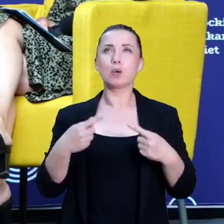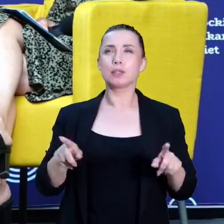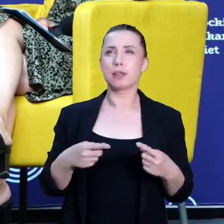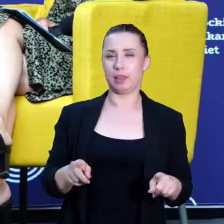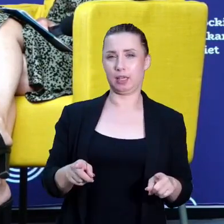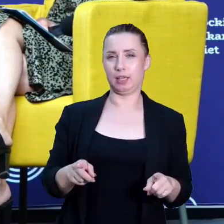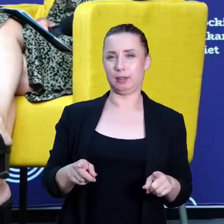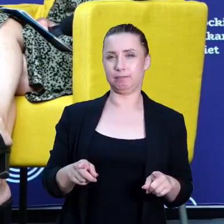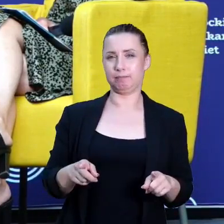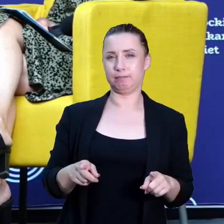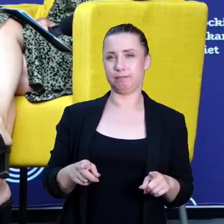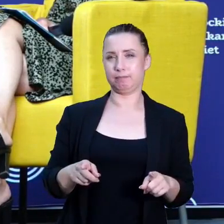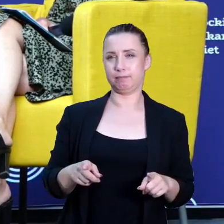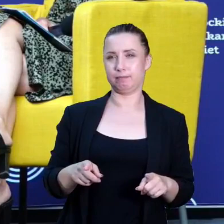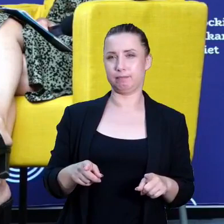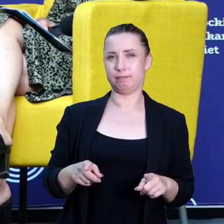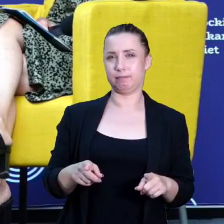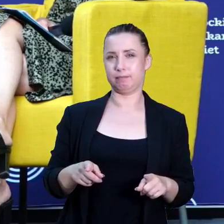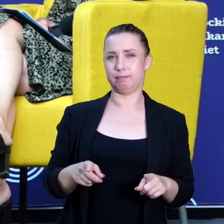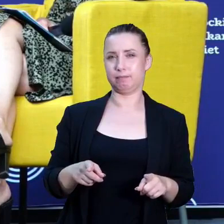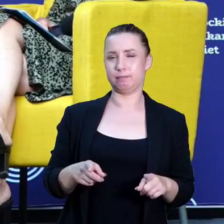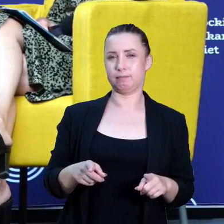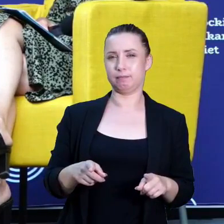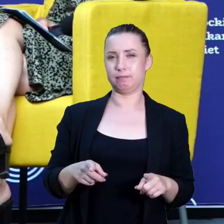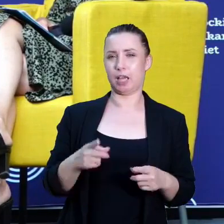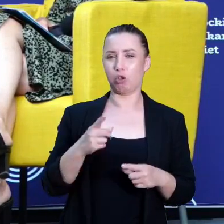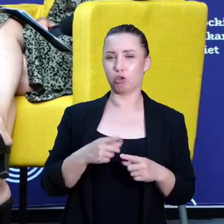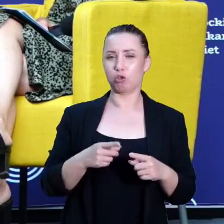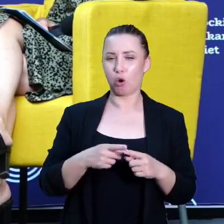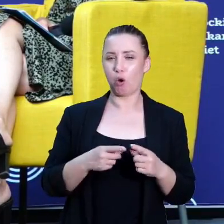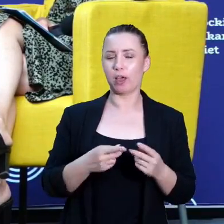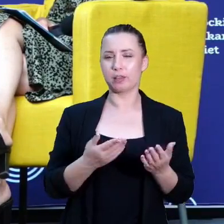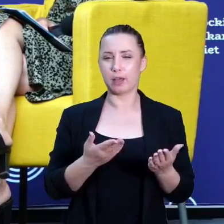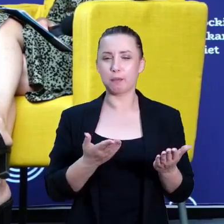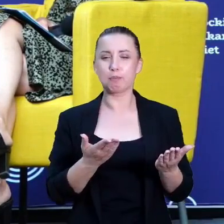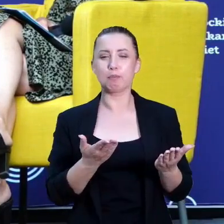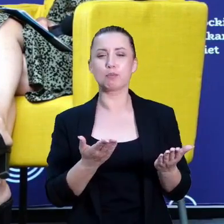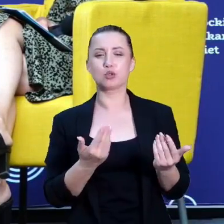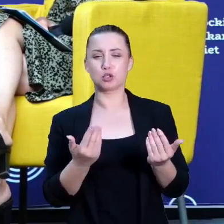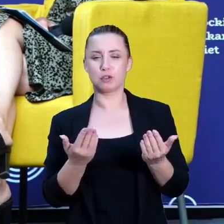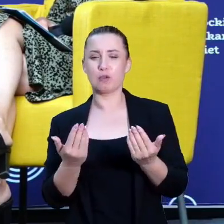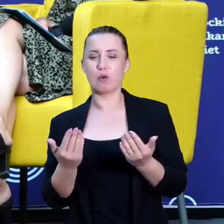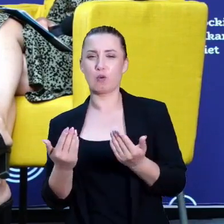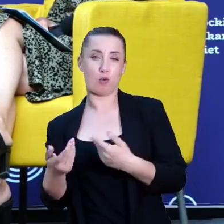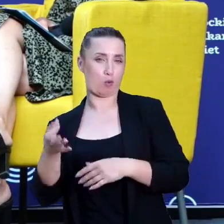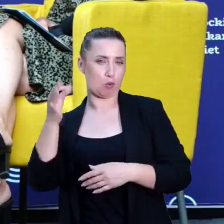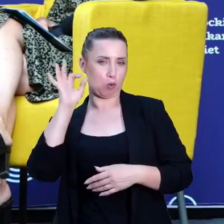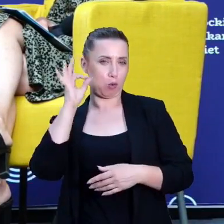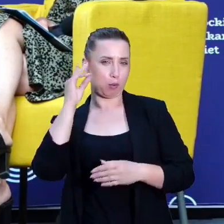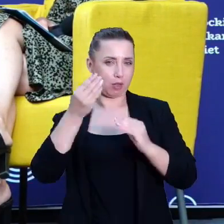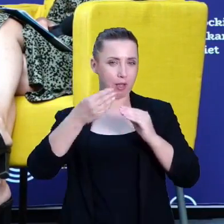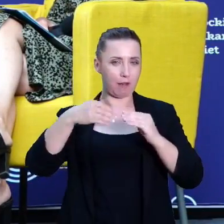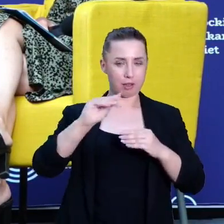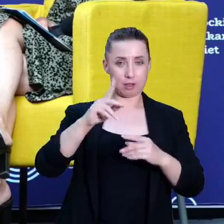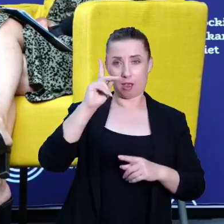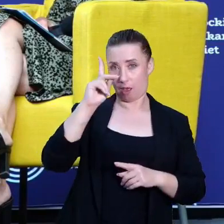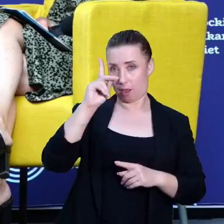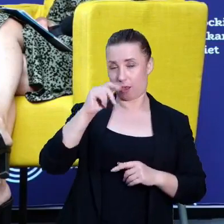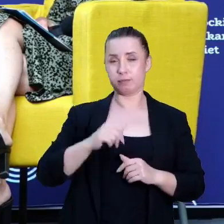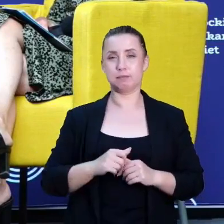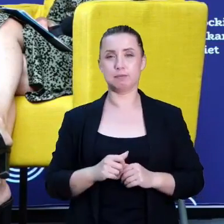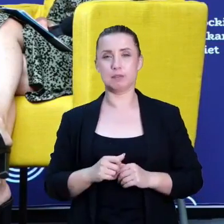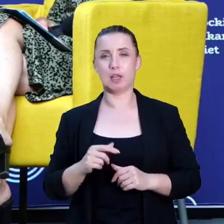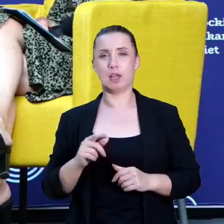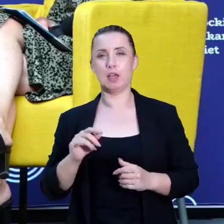może bardziej tę kobiecą naturę czy nutę. Ale zdarza mi się też tak, że jak gramy